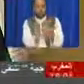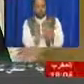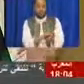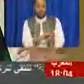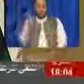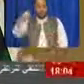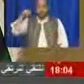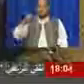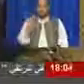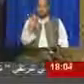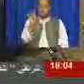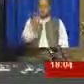هم يذوب هم نزلوا